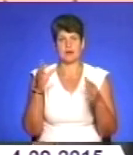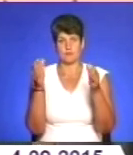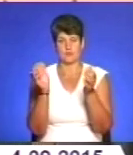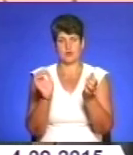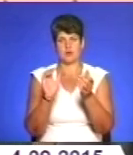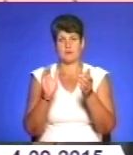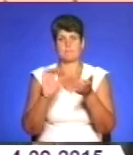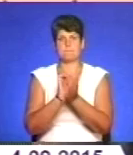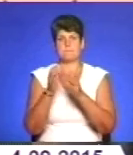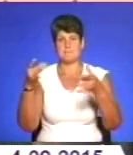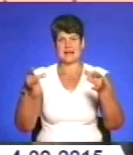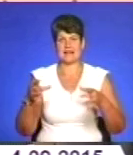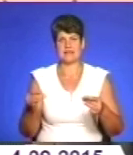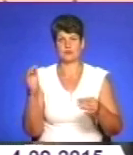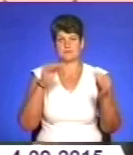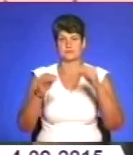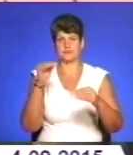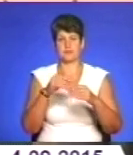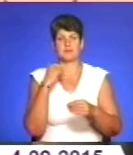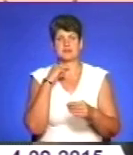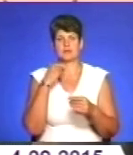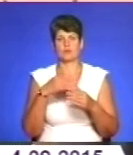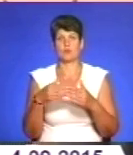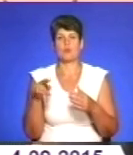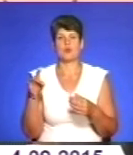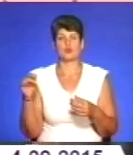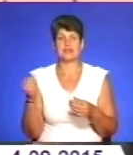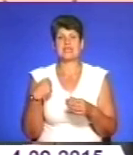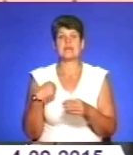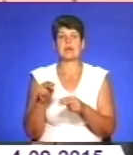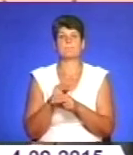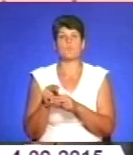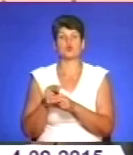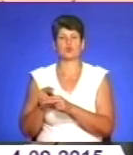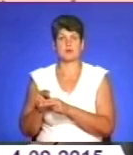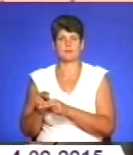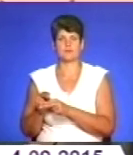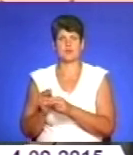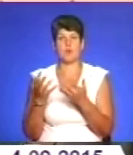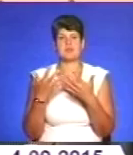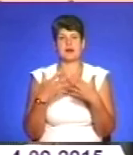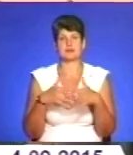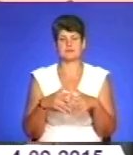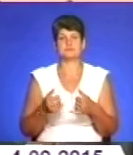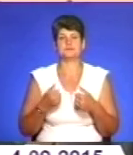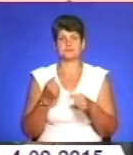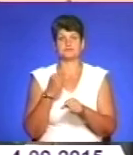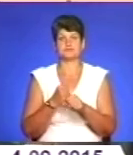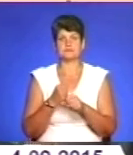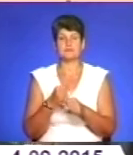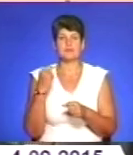яких упаковують м'ясні продукти. І ремонтуємо обладнання для виготовлення м'ясних